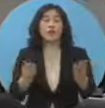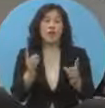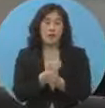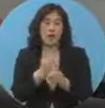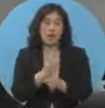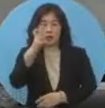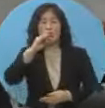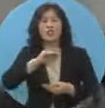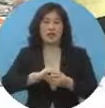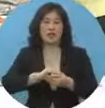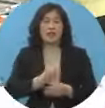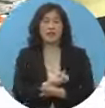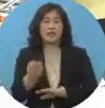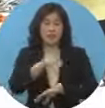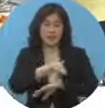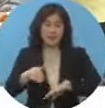했습니다